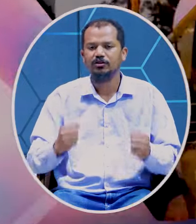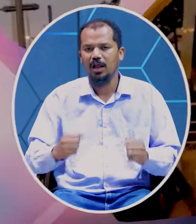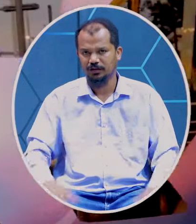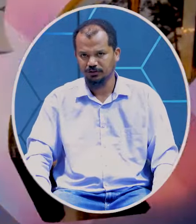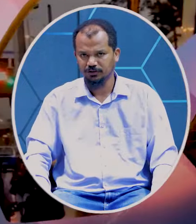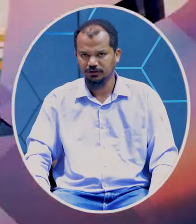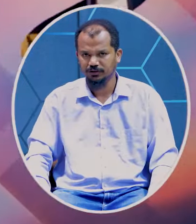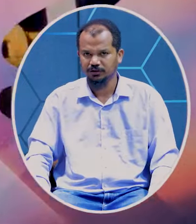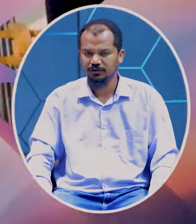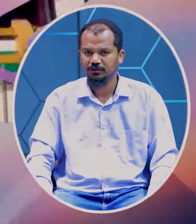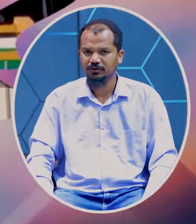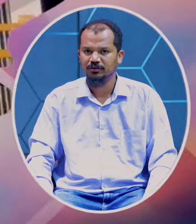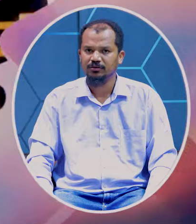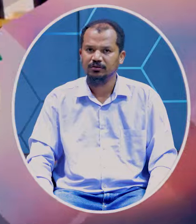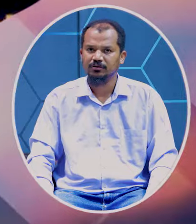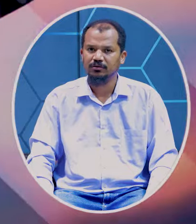ይችላል።